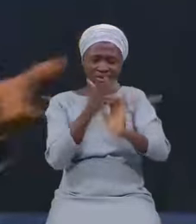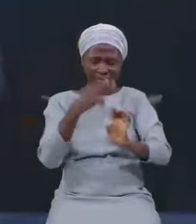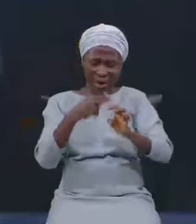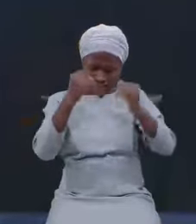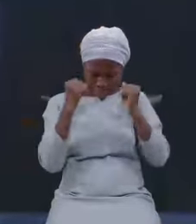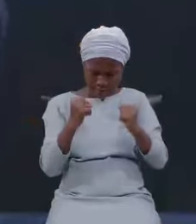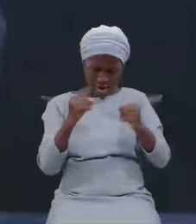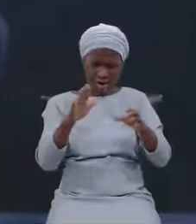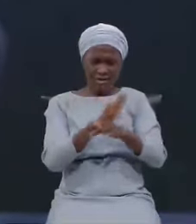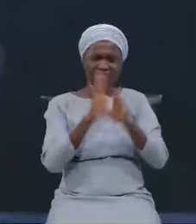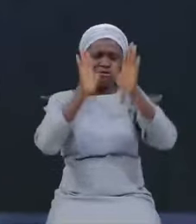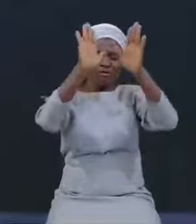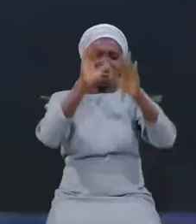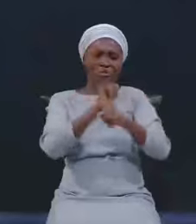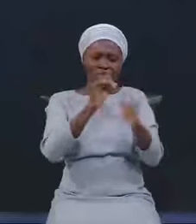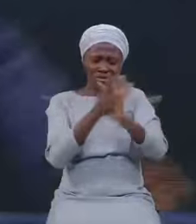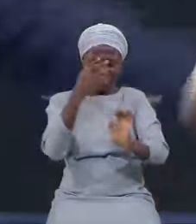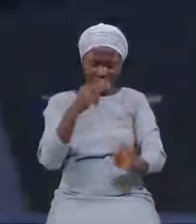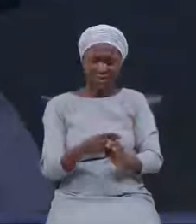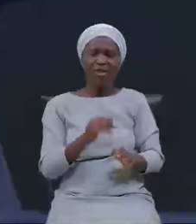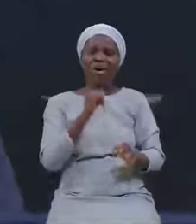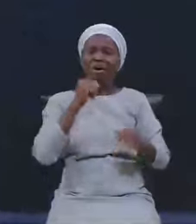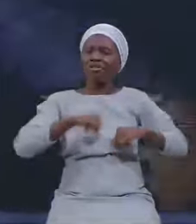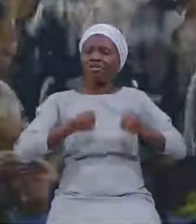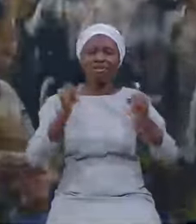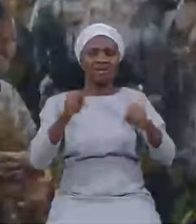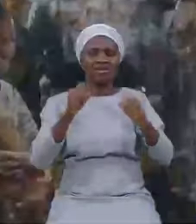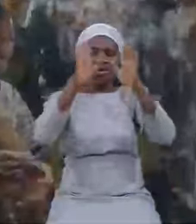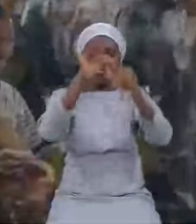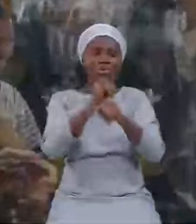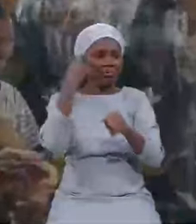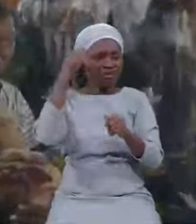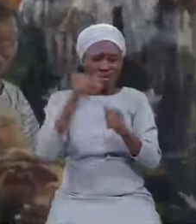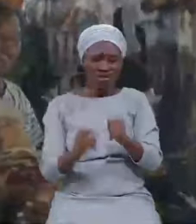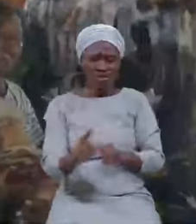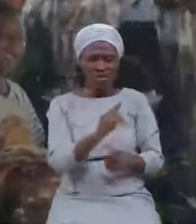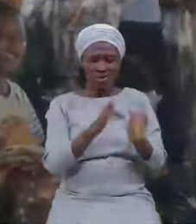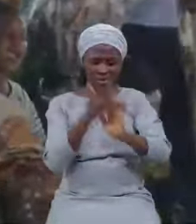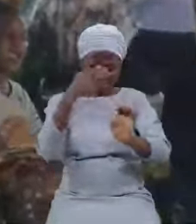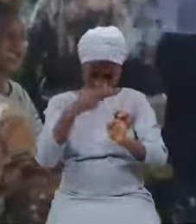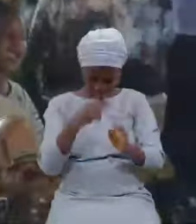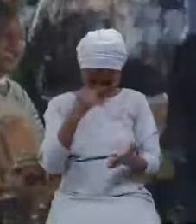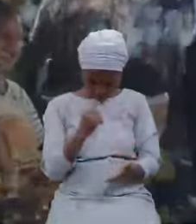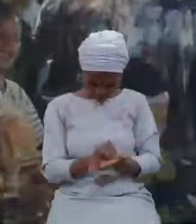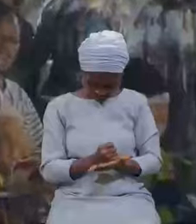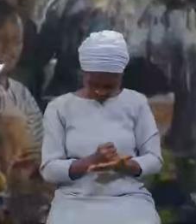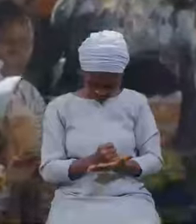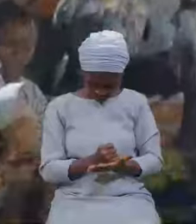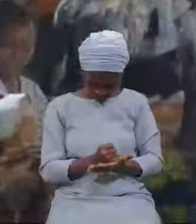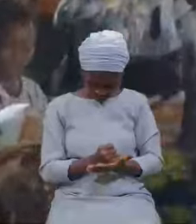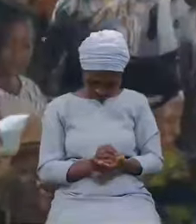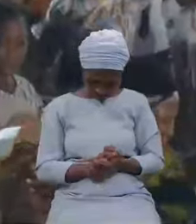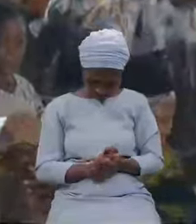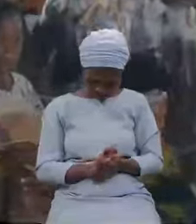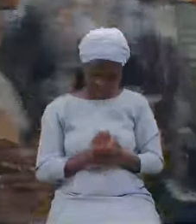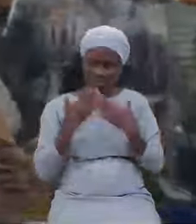indéniable. Pour chacun, au nom de Jésus. Merci Seigneur, parce que